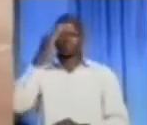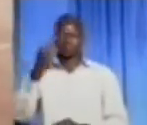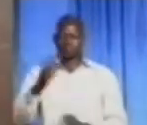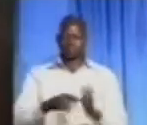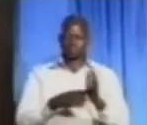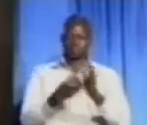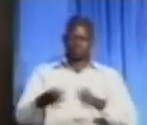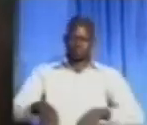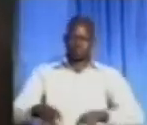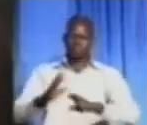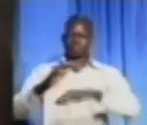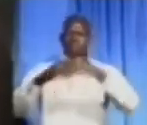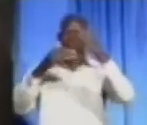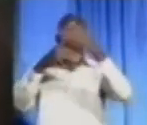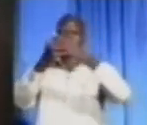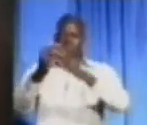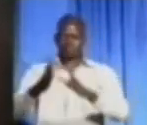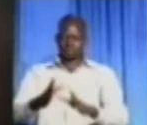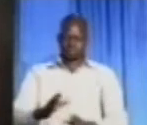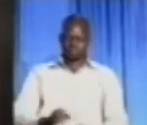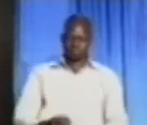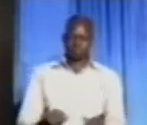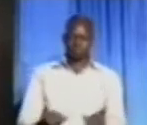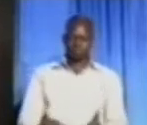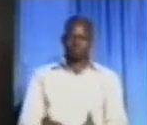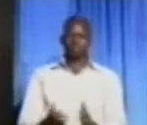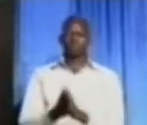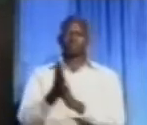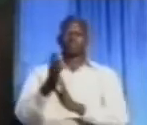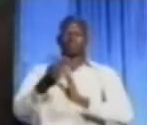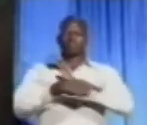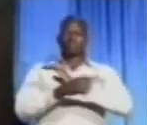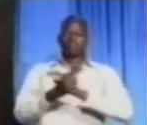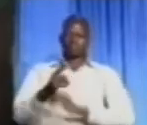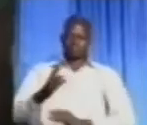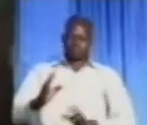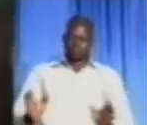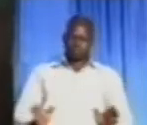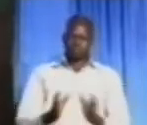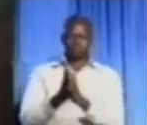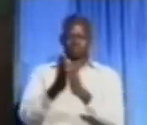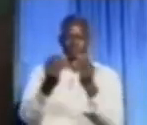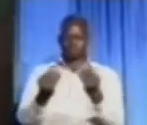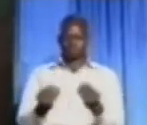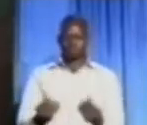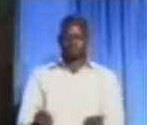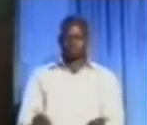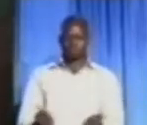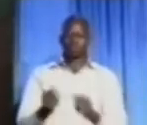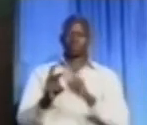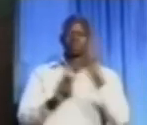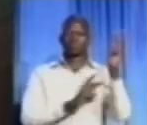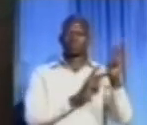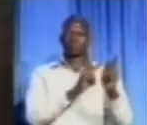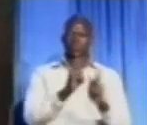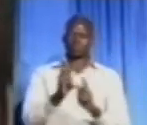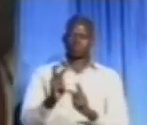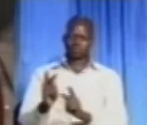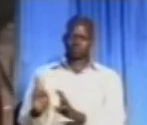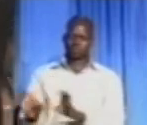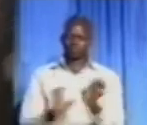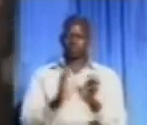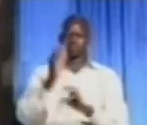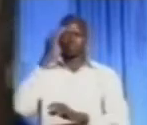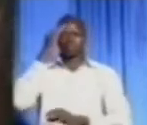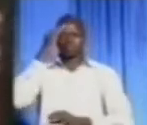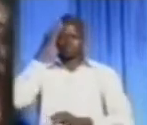les tronçons de Dougou-Tougan, Didir-Tougan-Tougan-Di, la région va pousser un ouf de soulagement. Les populations le font savoir,